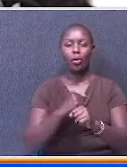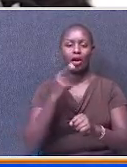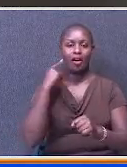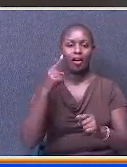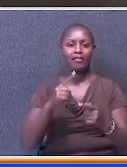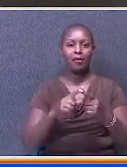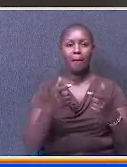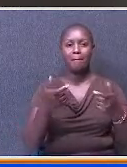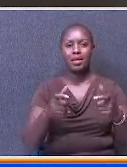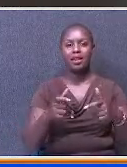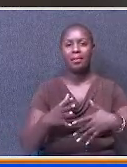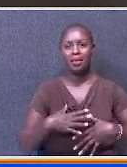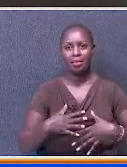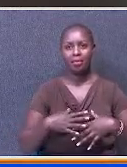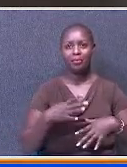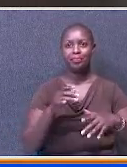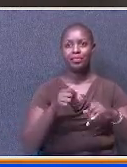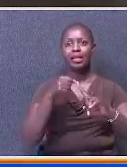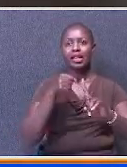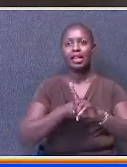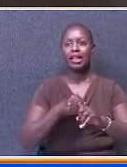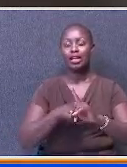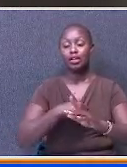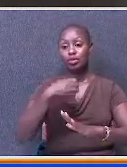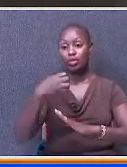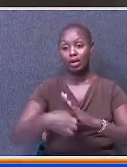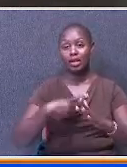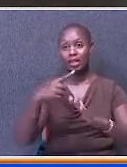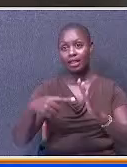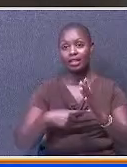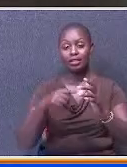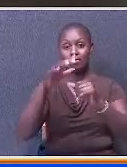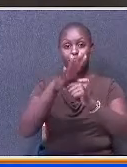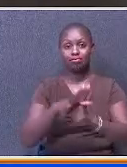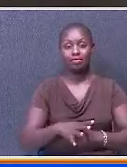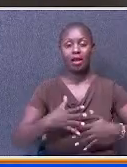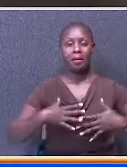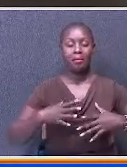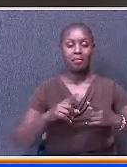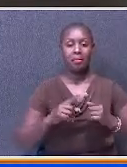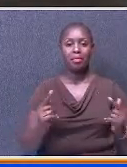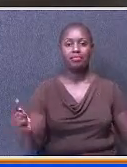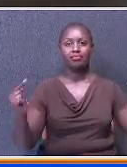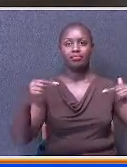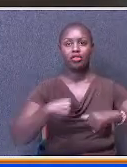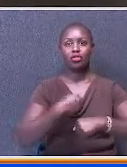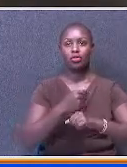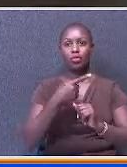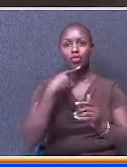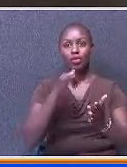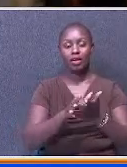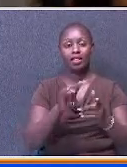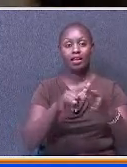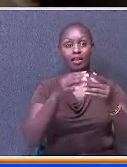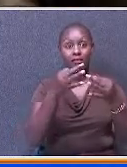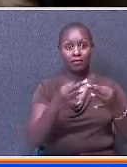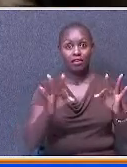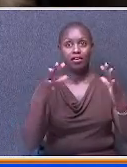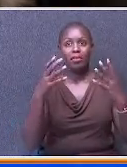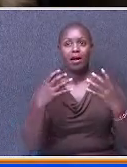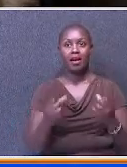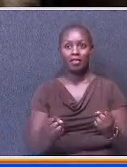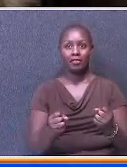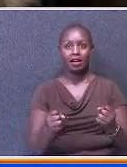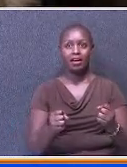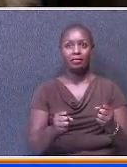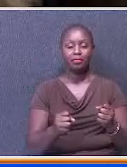wa habari. Katika juhudi za kumaliza dhulma hizi, wadau wamekutana leo kutafuta mbinu za kuhakikisha uhuru wa wanahabari kujieleza nchini.